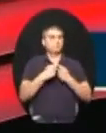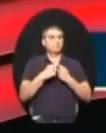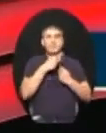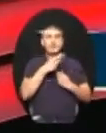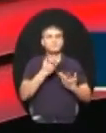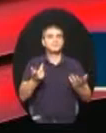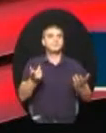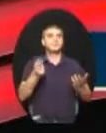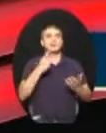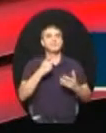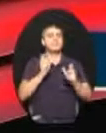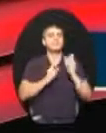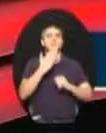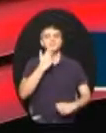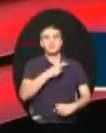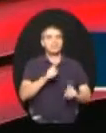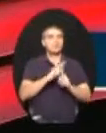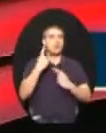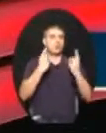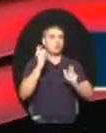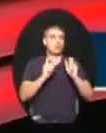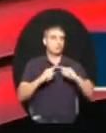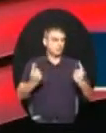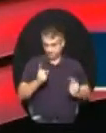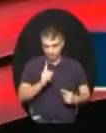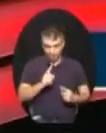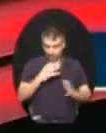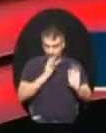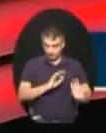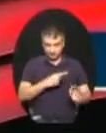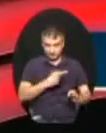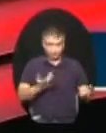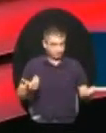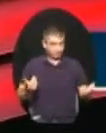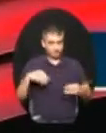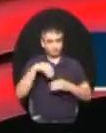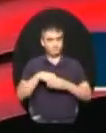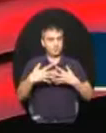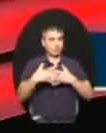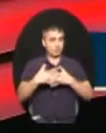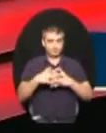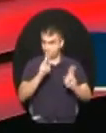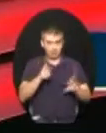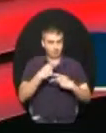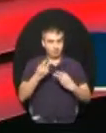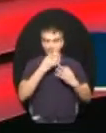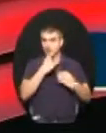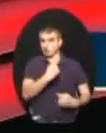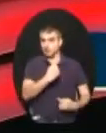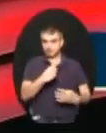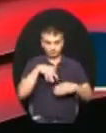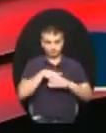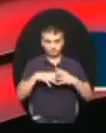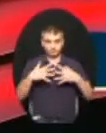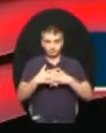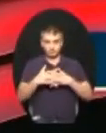הם אזרחי מדינת ישראל כמו כל אזרח אחר. מה, הם לא לגיטימיים כחלק מקואליציה? הם לא יכולים להרשות לעצמם